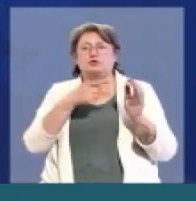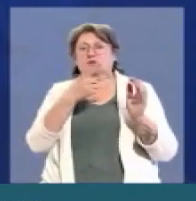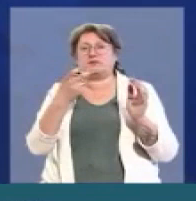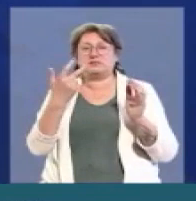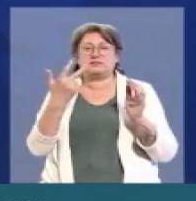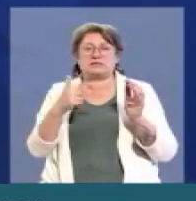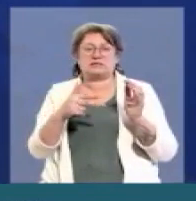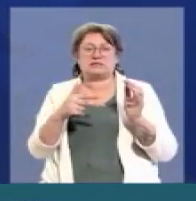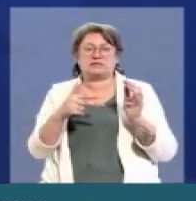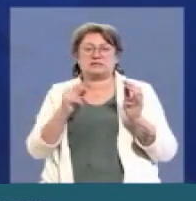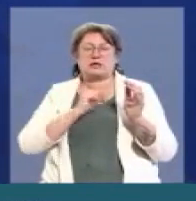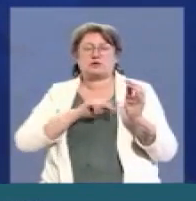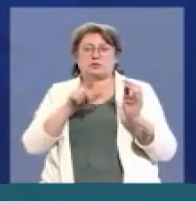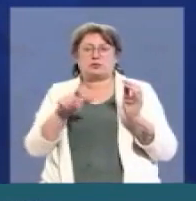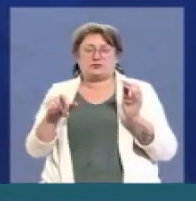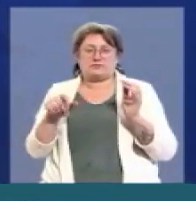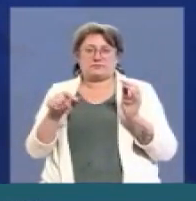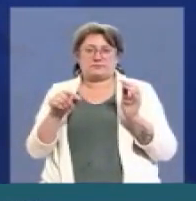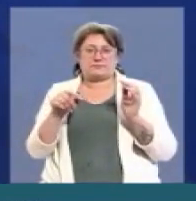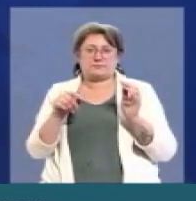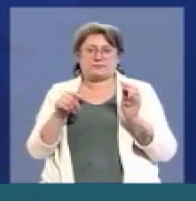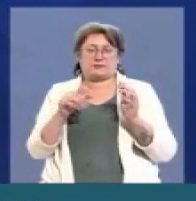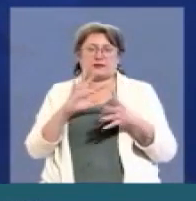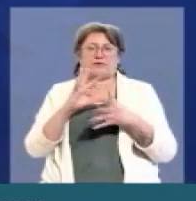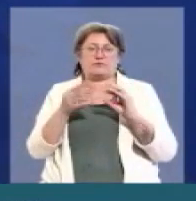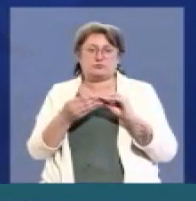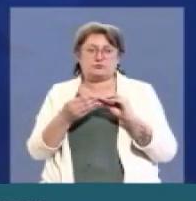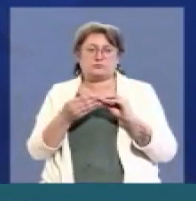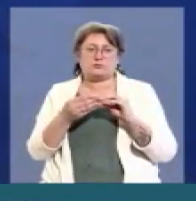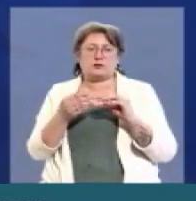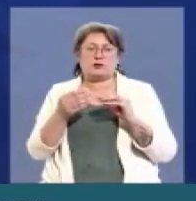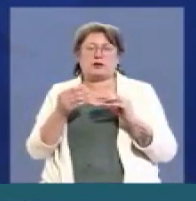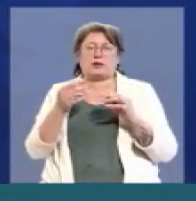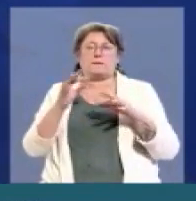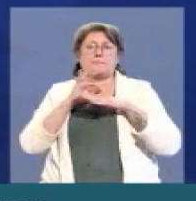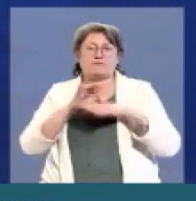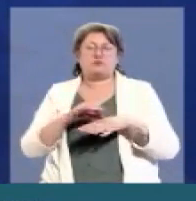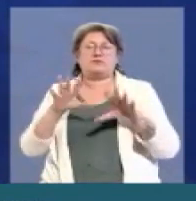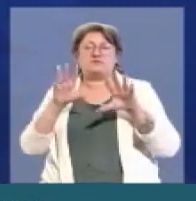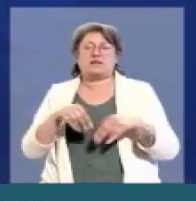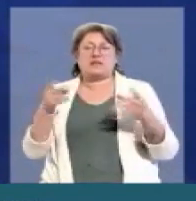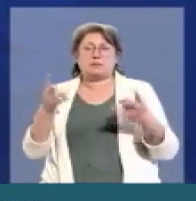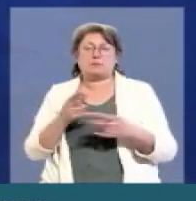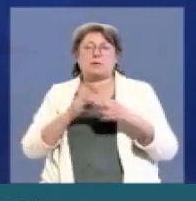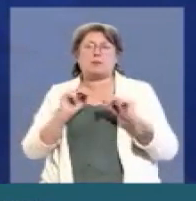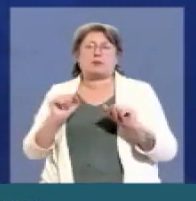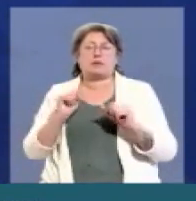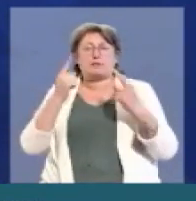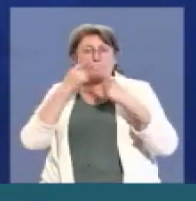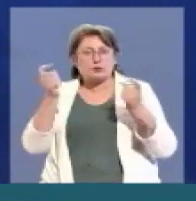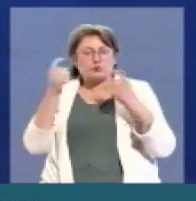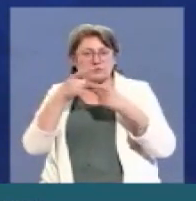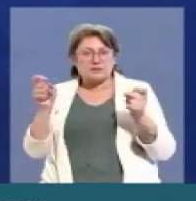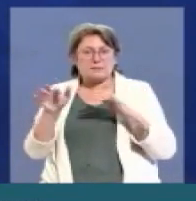1230 единиц сотрудников. В целом, согласно материалам лесоустройства, проводятся все необходимые профилактические и